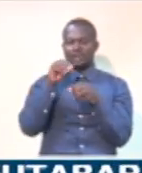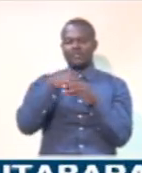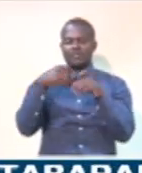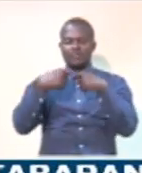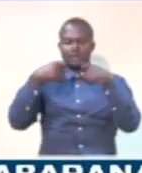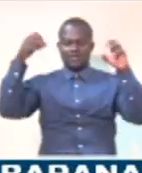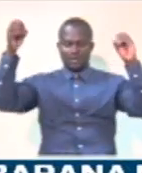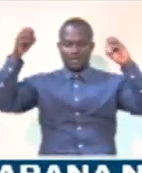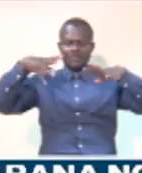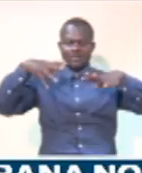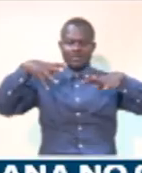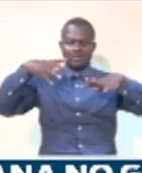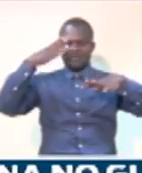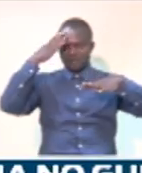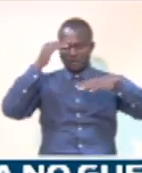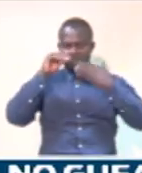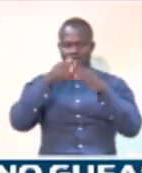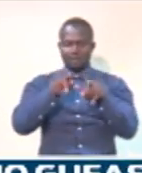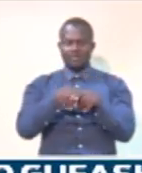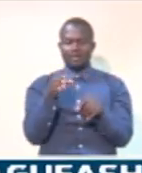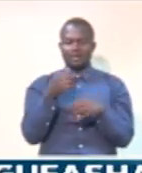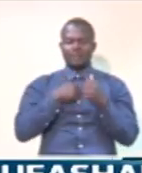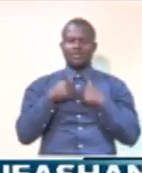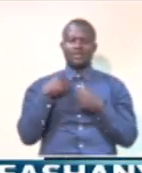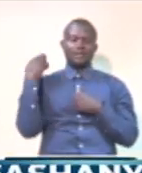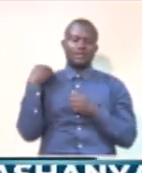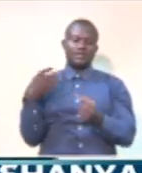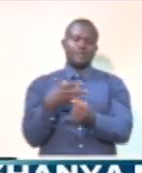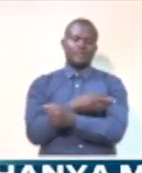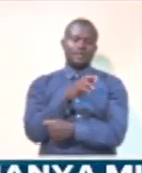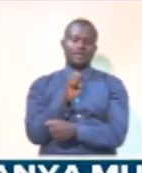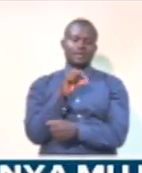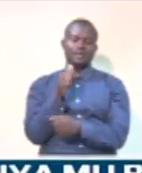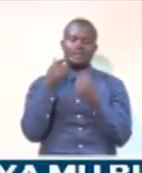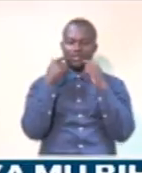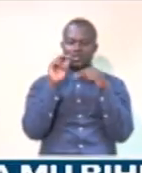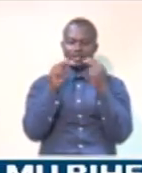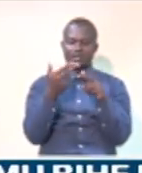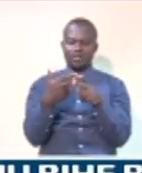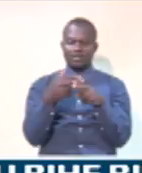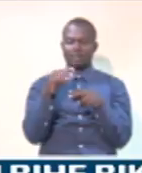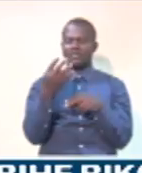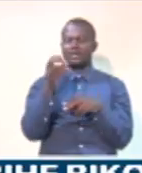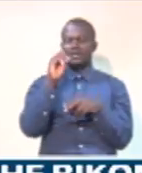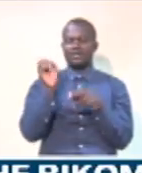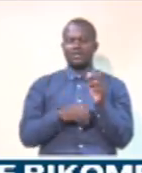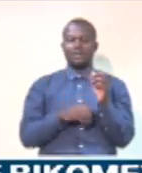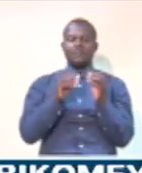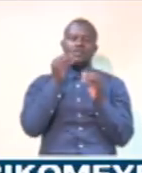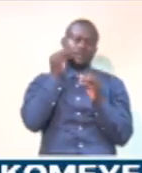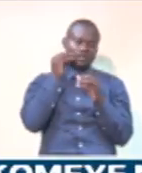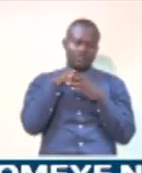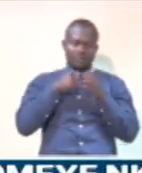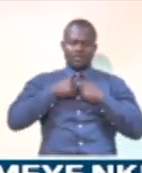umuriro w'amashanyarazi kuko sosiyete y'u Rwanda ishinzwe ingufu REG ivuga ko hafi 40% by'ingo zo mu